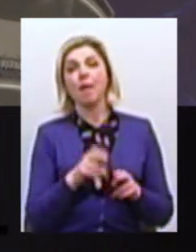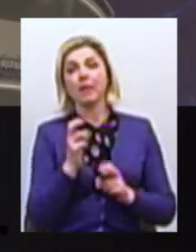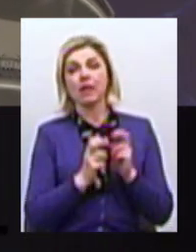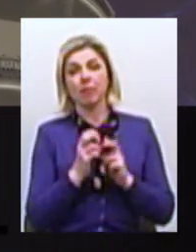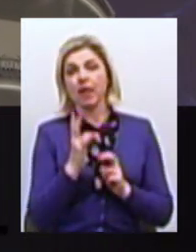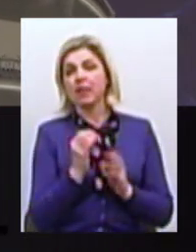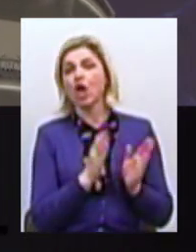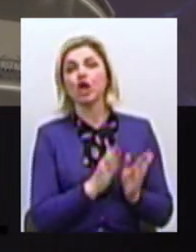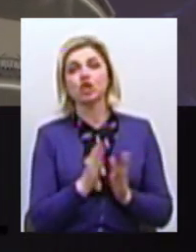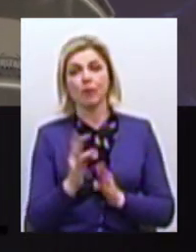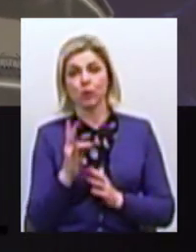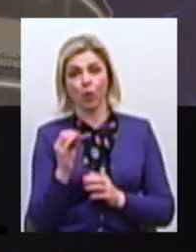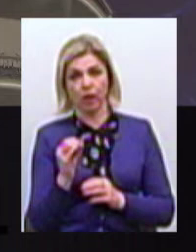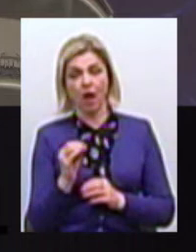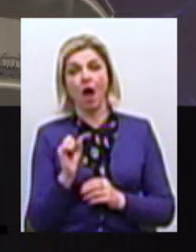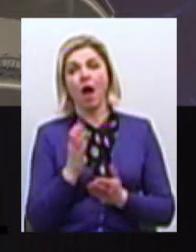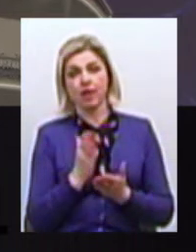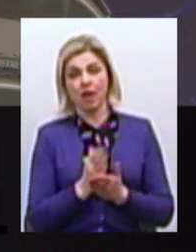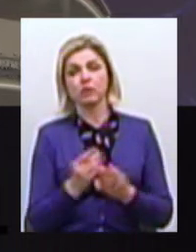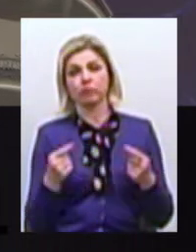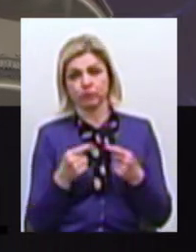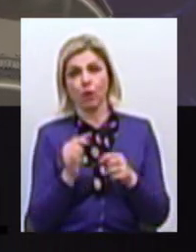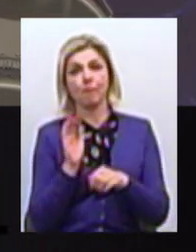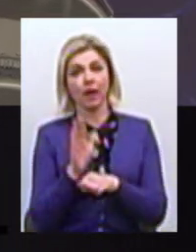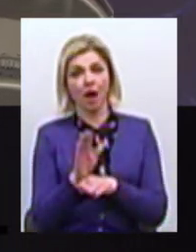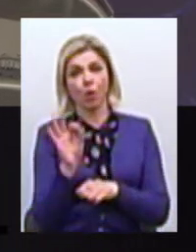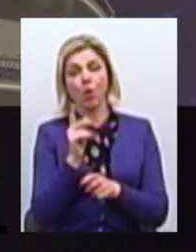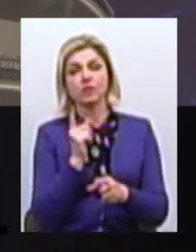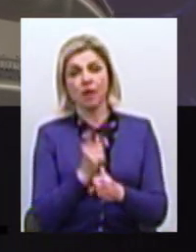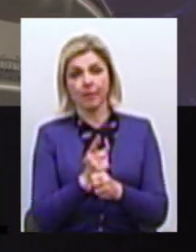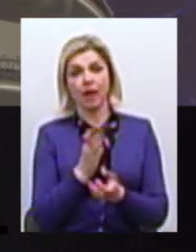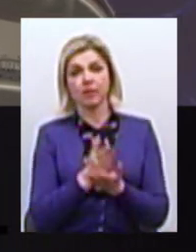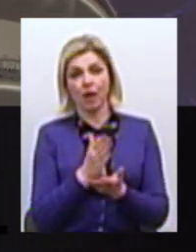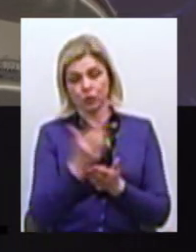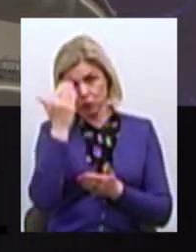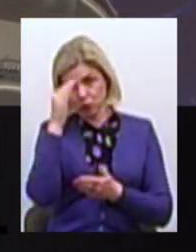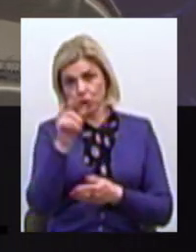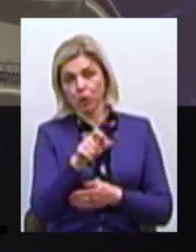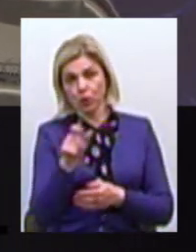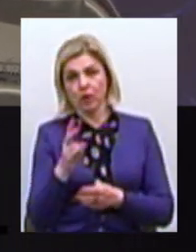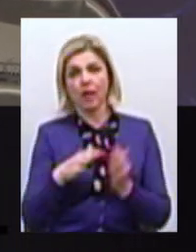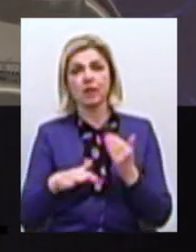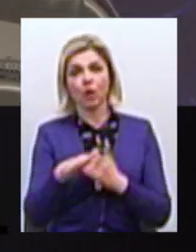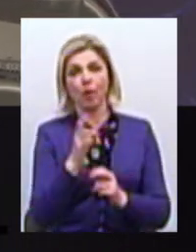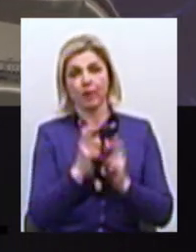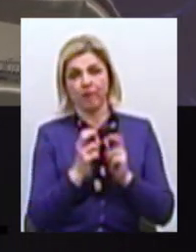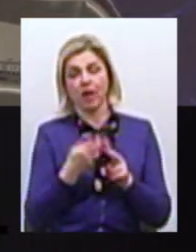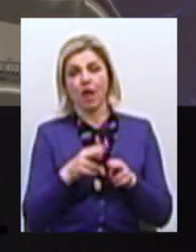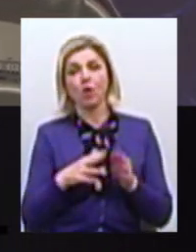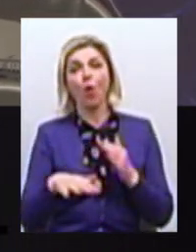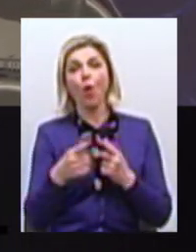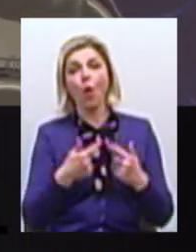понимании, в которое вы вкладываете. Есть определенный приказ о запрете нахождения посторонних лиц на территории предприятия. Это объект повышенной